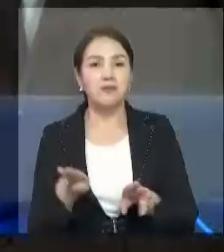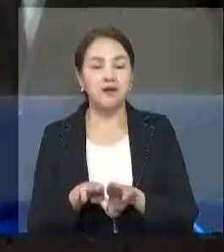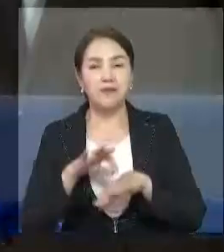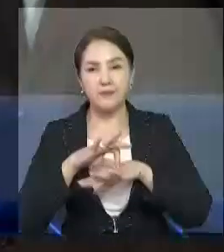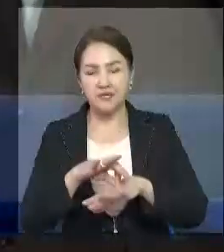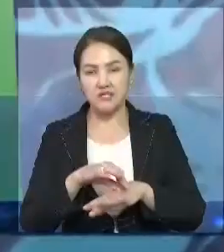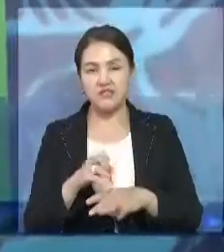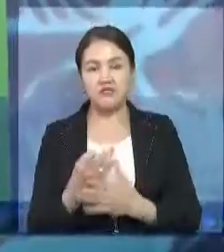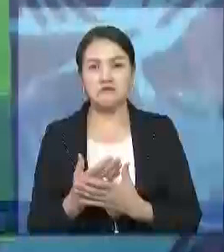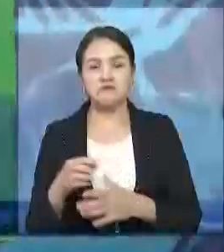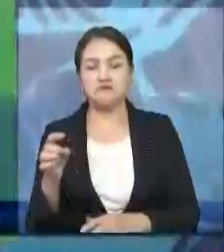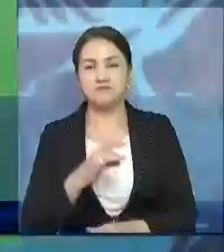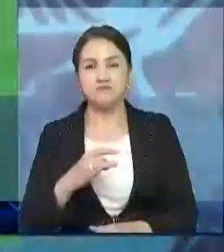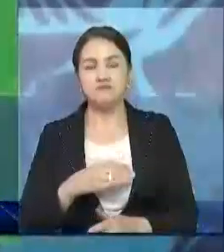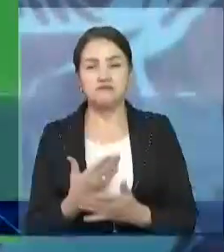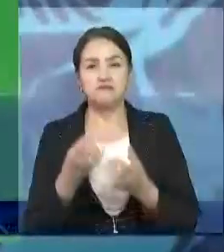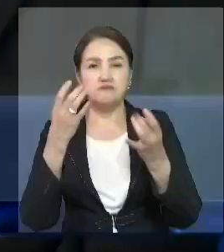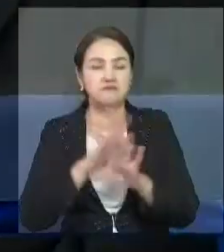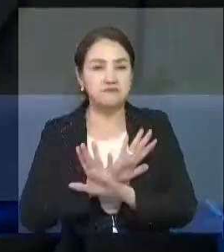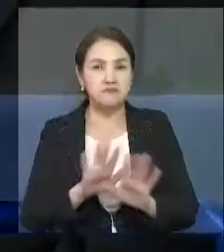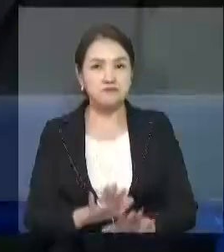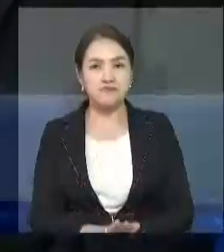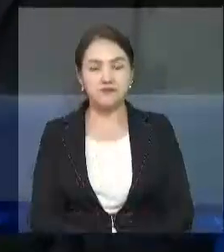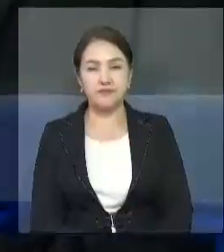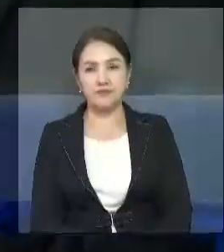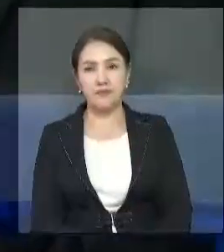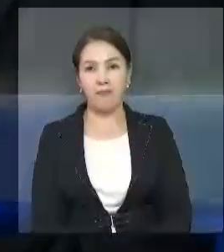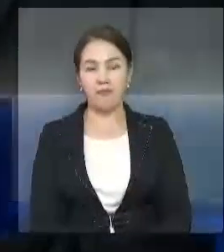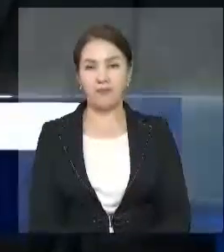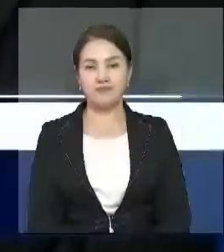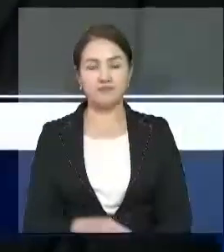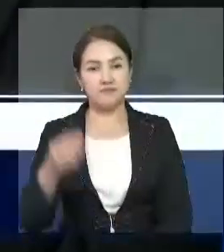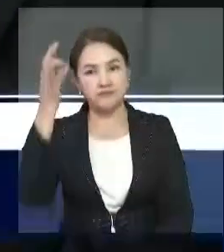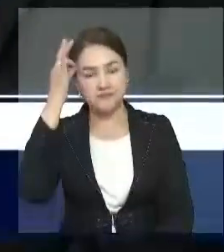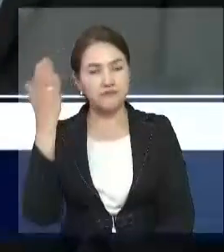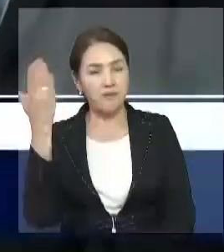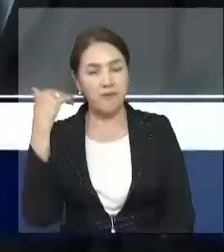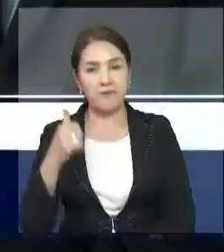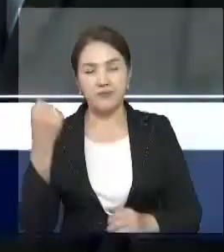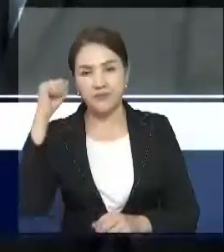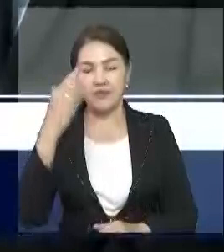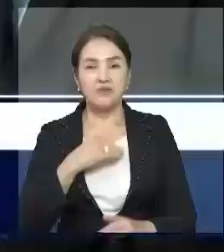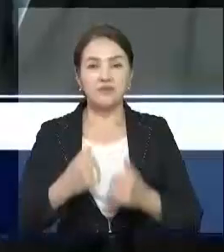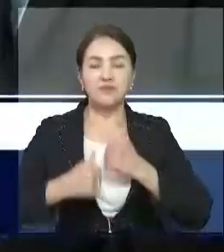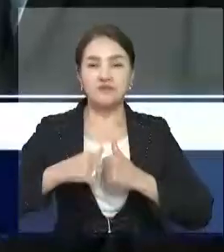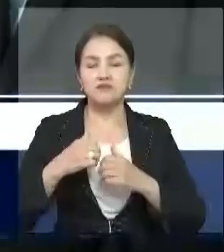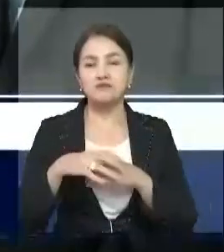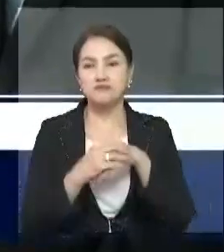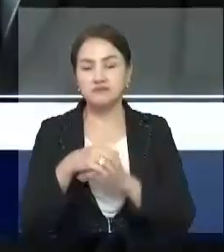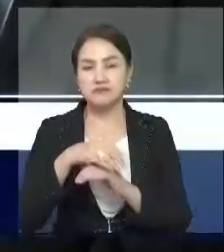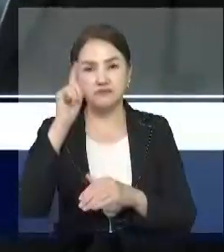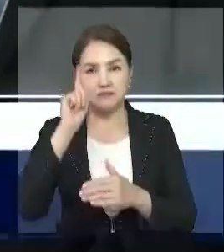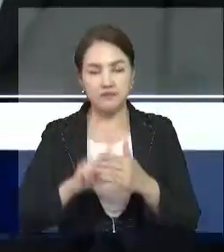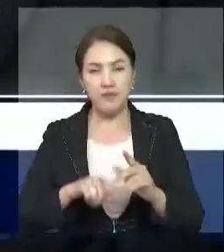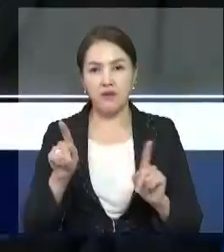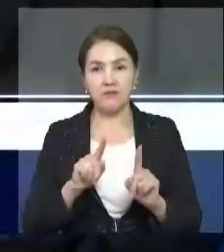проведение Кубка страны в Темирском районе далеко не случайность. Вспоминая прошлые достижения наших борцов, можно с уверенностью